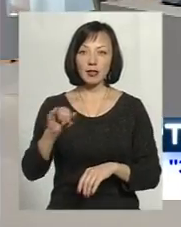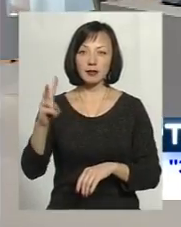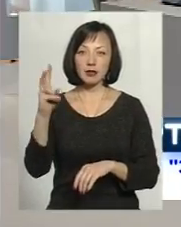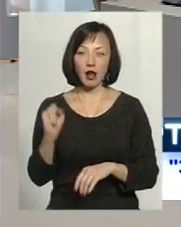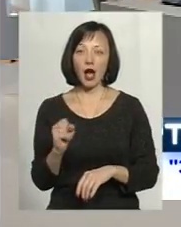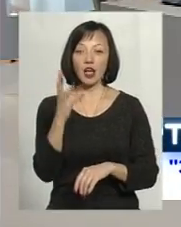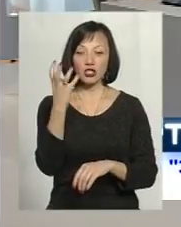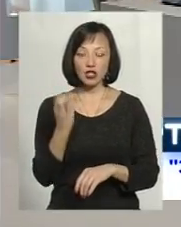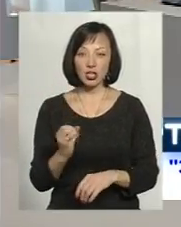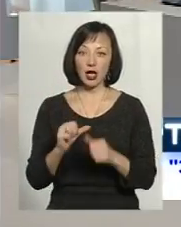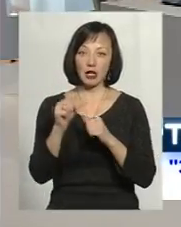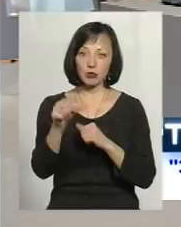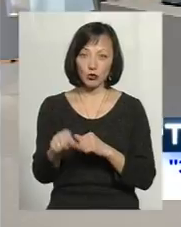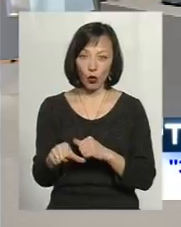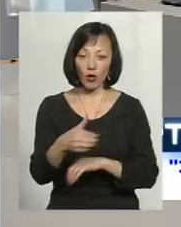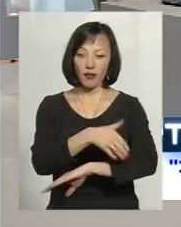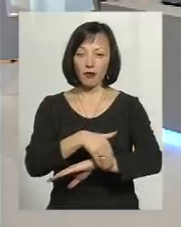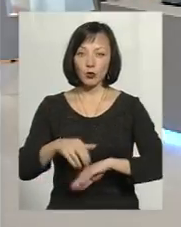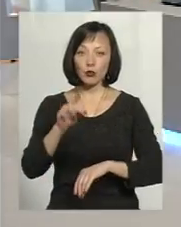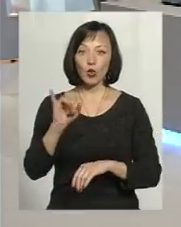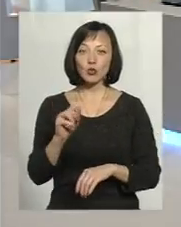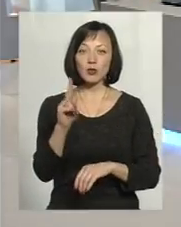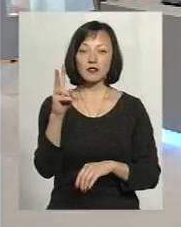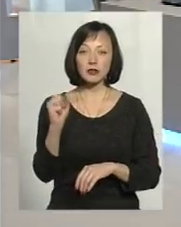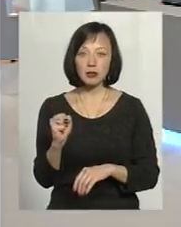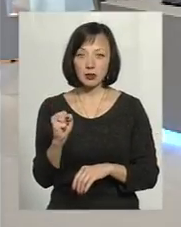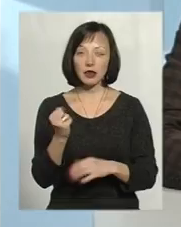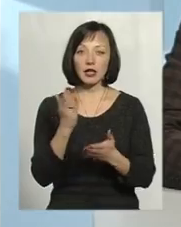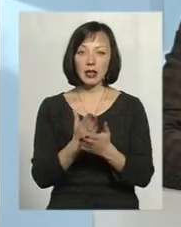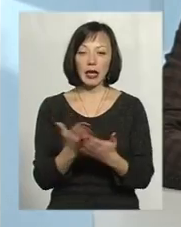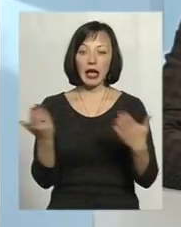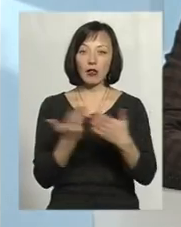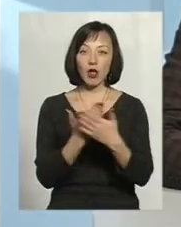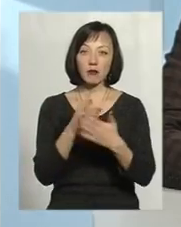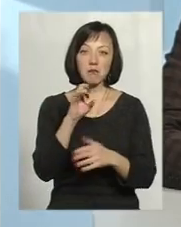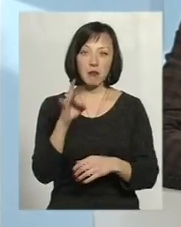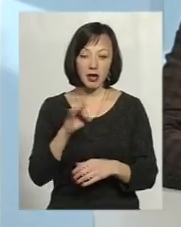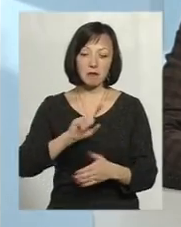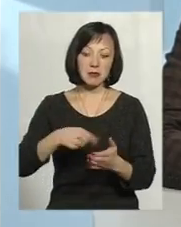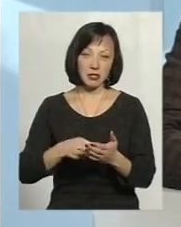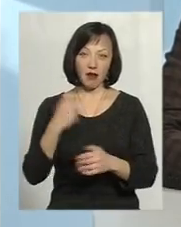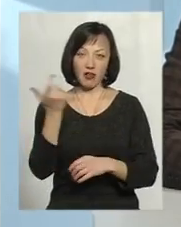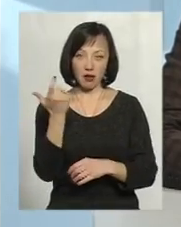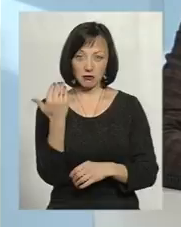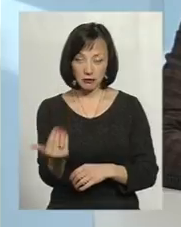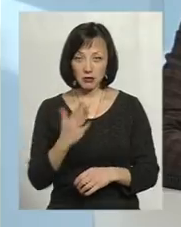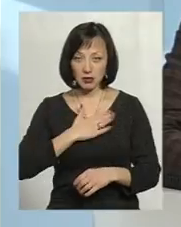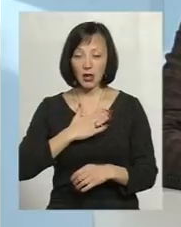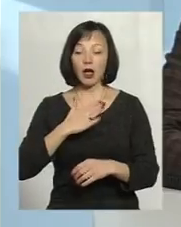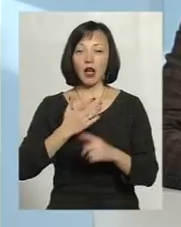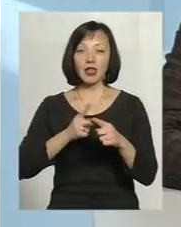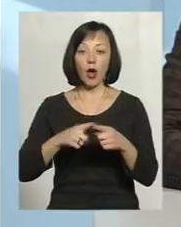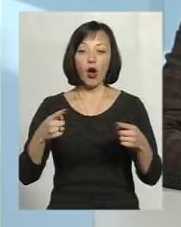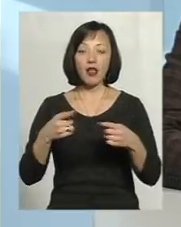і крім того, на вулиці Проскур'ївського підпілля є кінотеатр «Мир», це теж міська комунальна власність. Там, де монотеатр